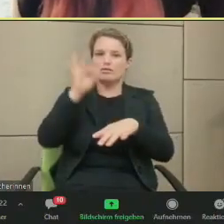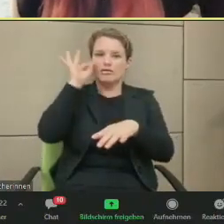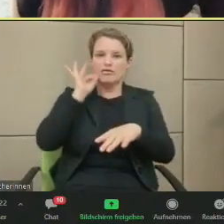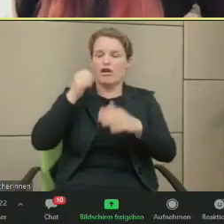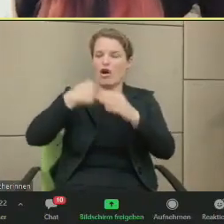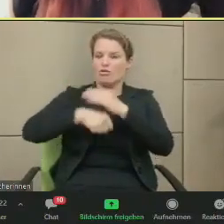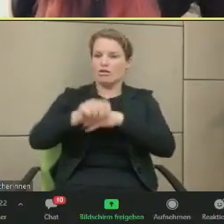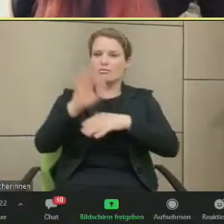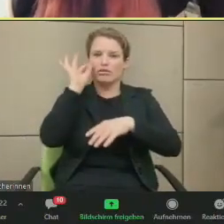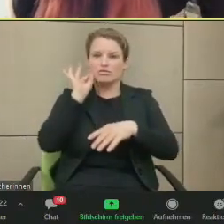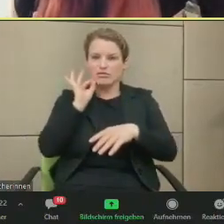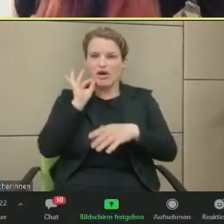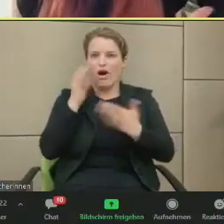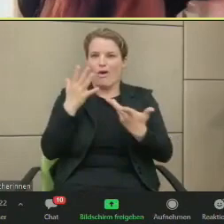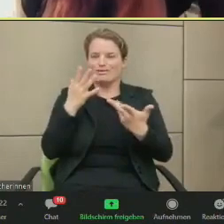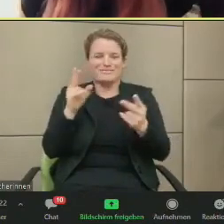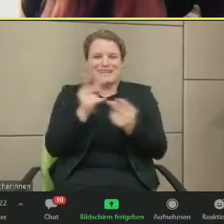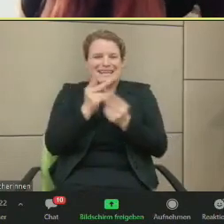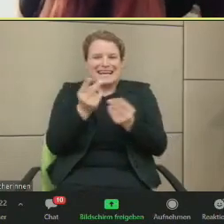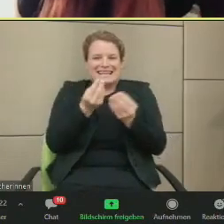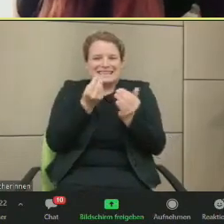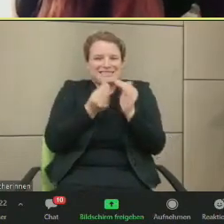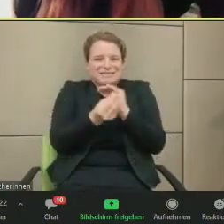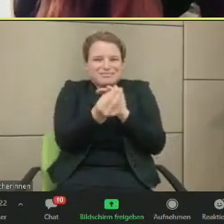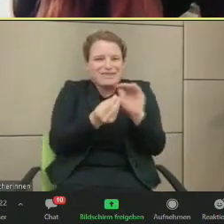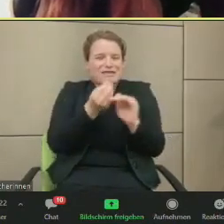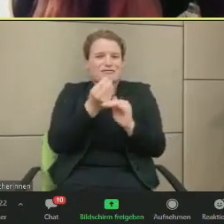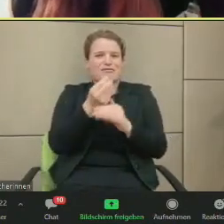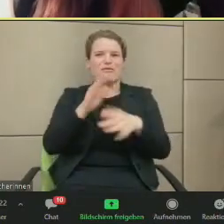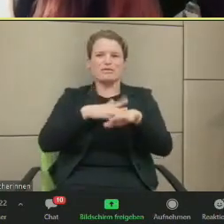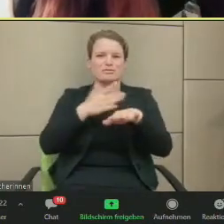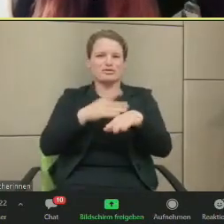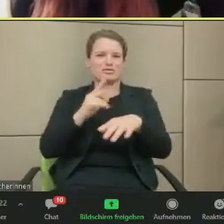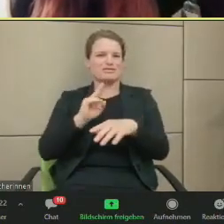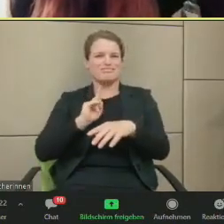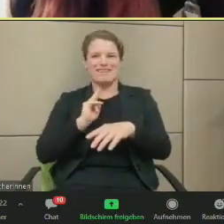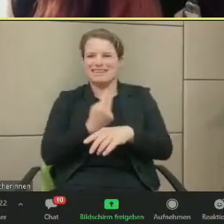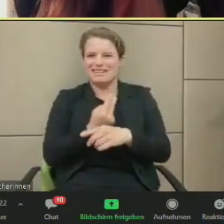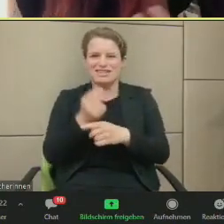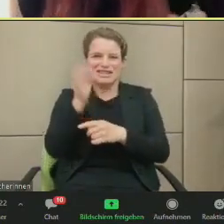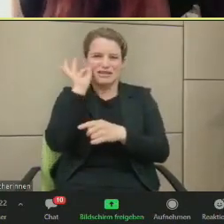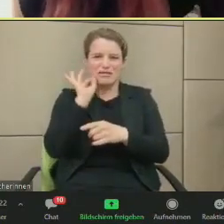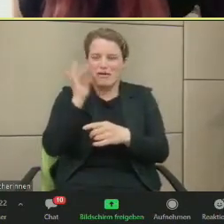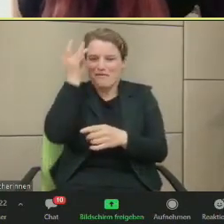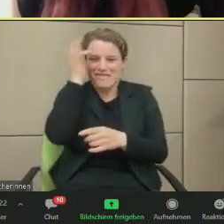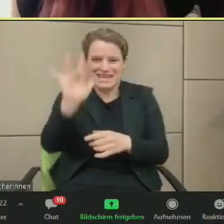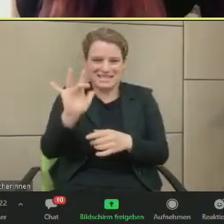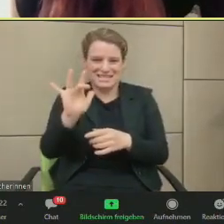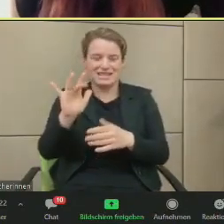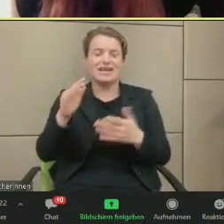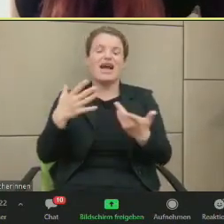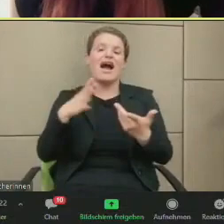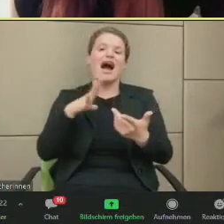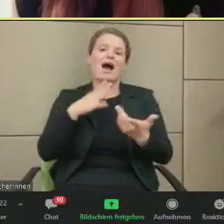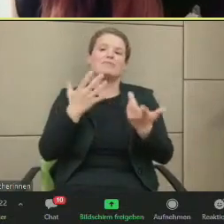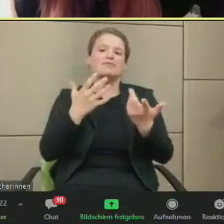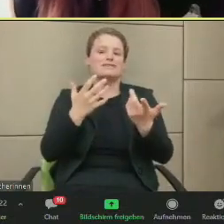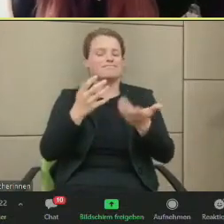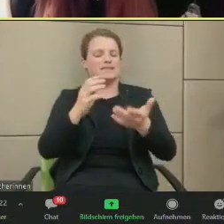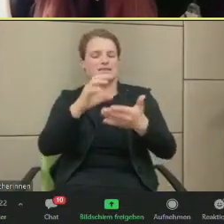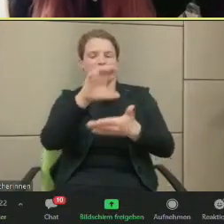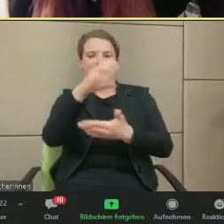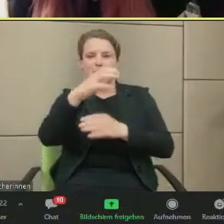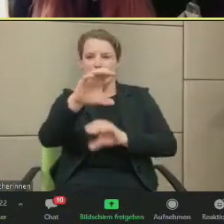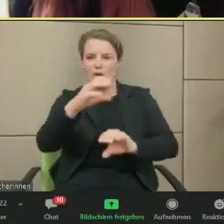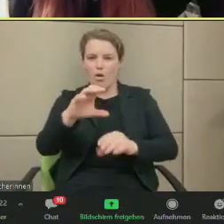wirklich wissen, wie es ist, eine Transgender-Frau zu sein, zum Beispiel. Aber durch diese Erzählungen wird sie es vielleicht verstehen